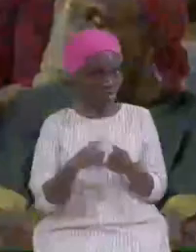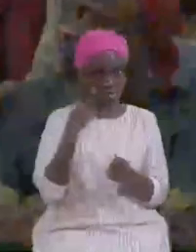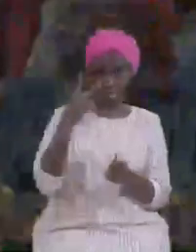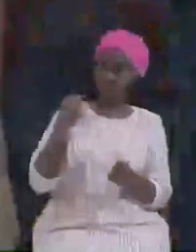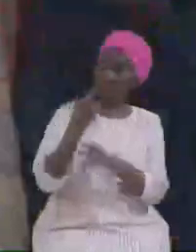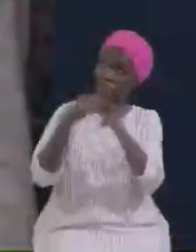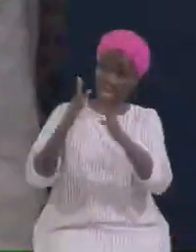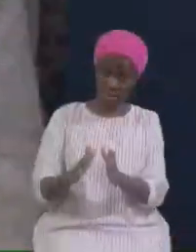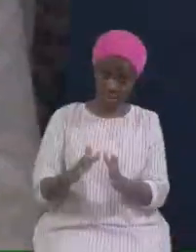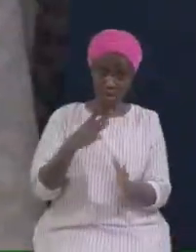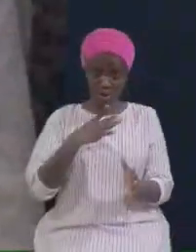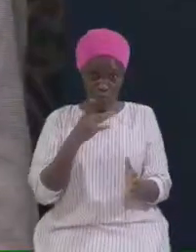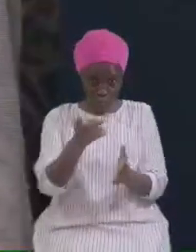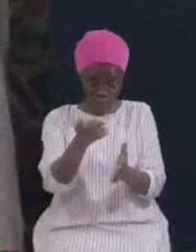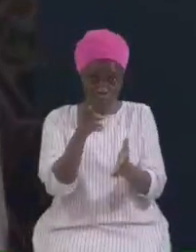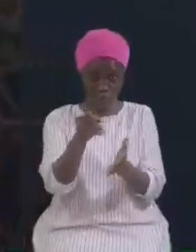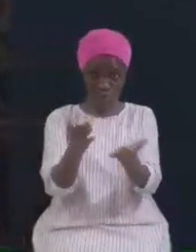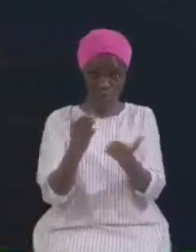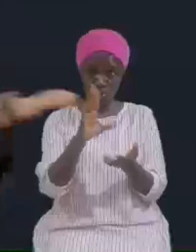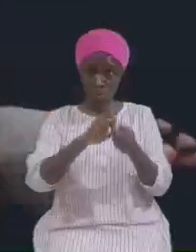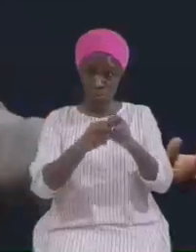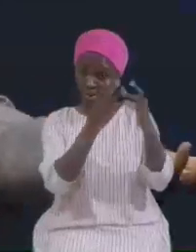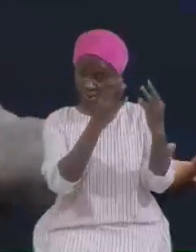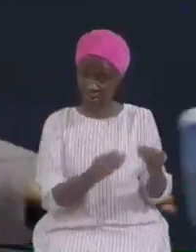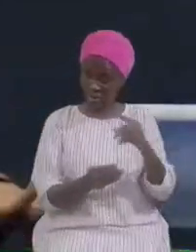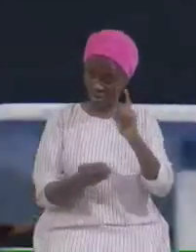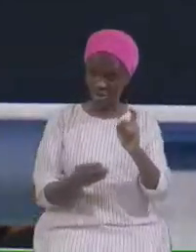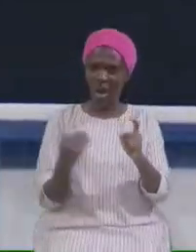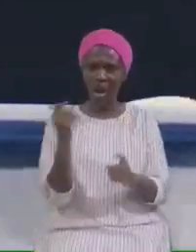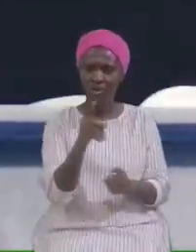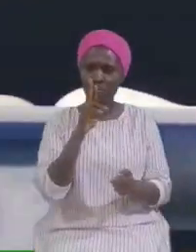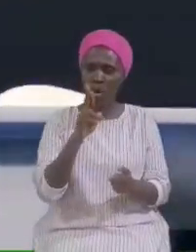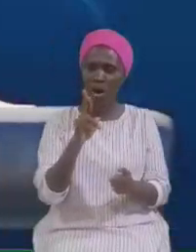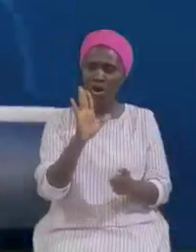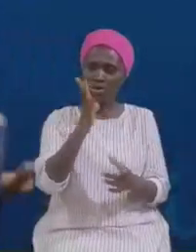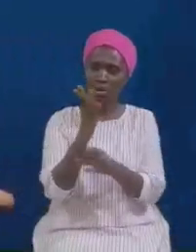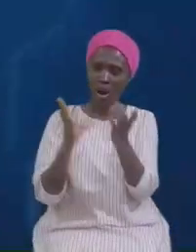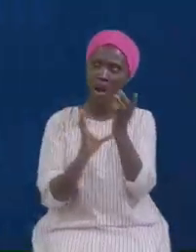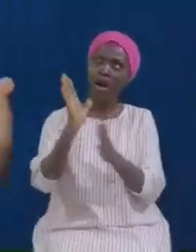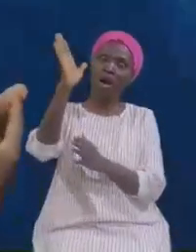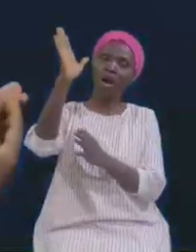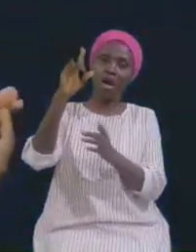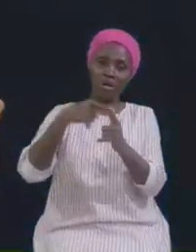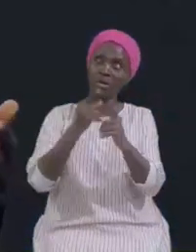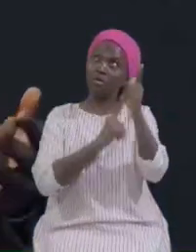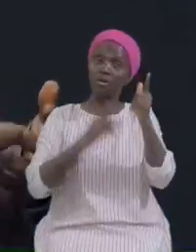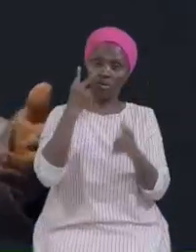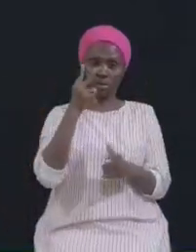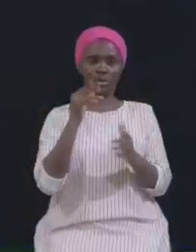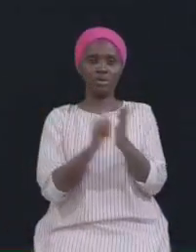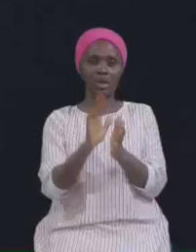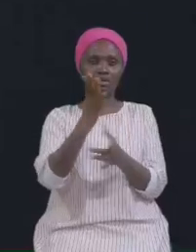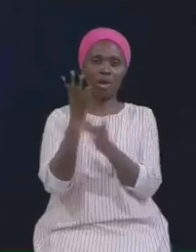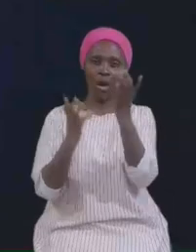avoir tes problèmes résolus partout où tu es. Lève simplement la main et le Seigneur voit cette main. Et il saura que ton cœur,